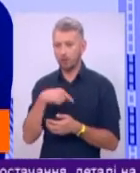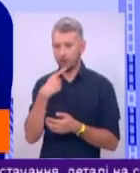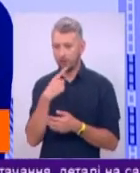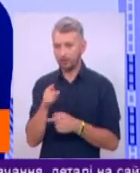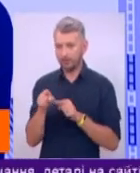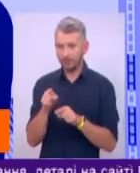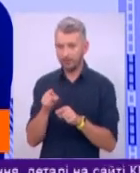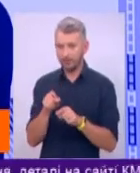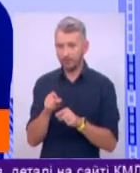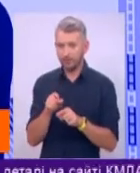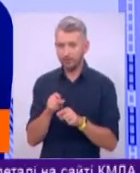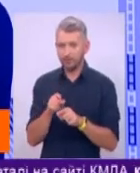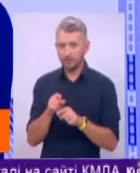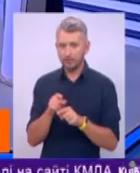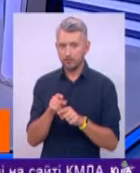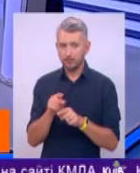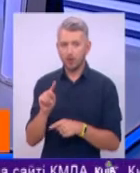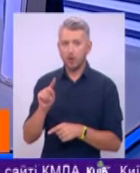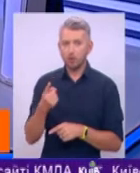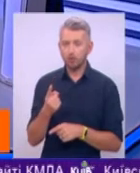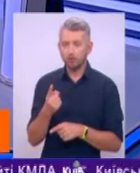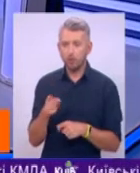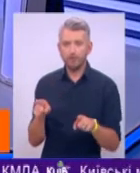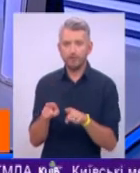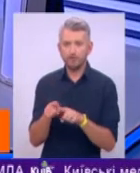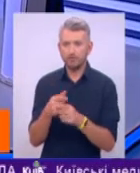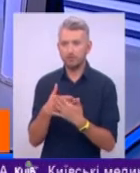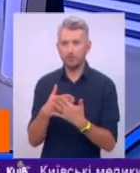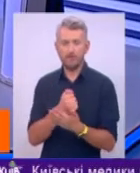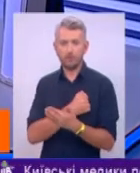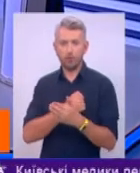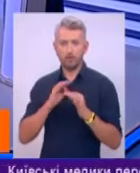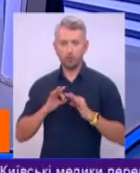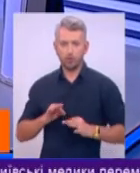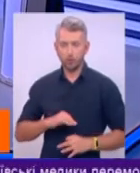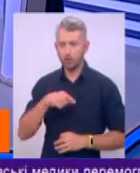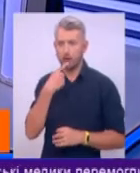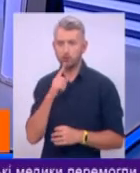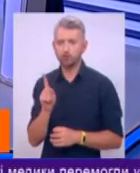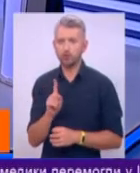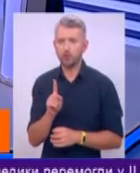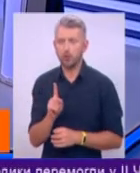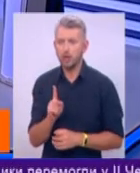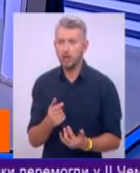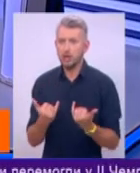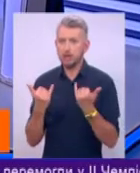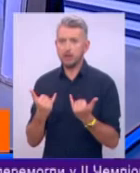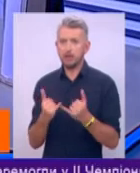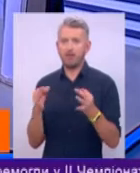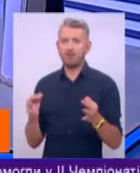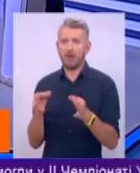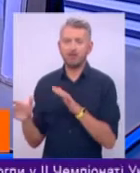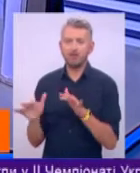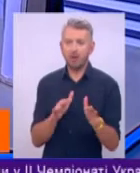Наталією, так? Власне, чому в тій же самій військовій прокуратурі от, кажуть про те, що нині ніяких